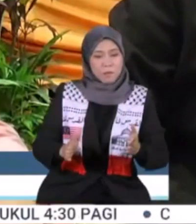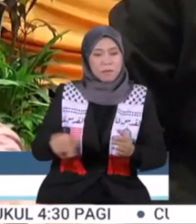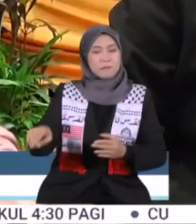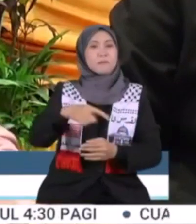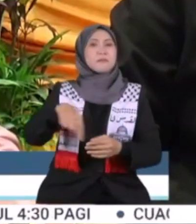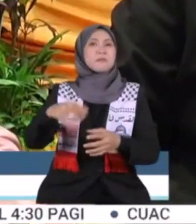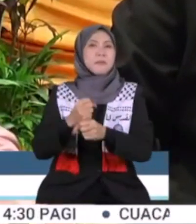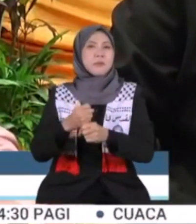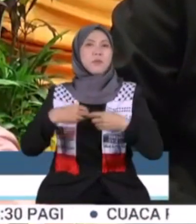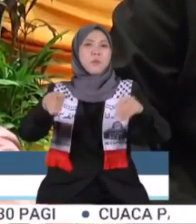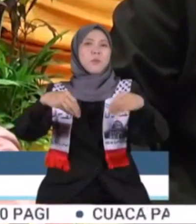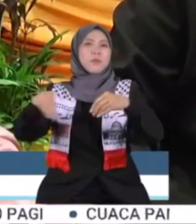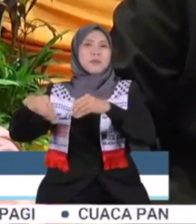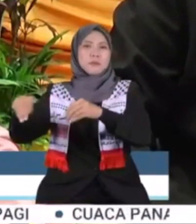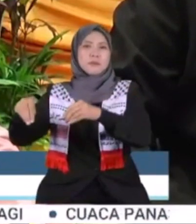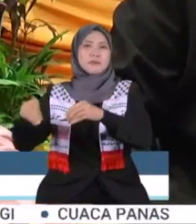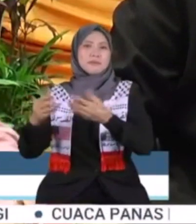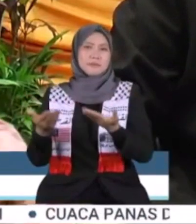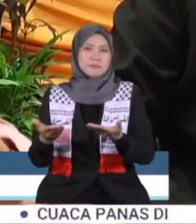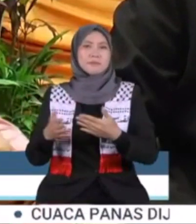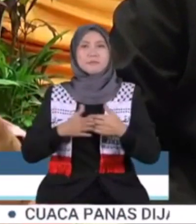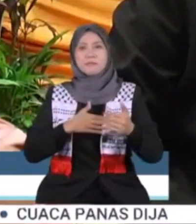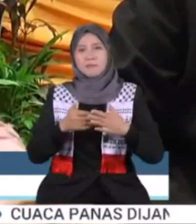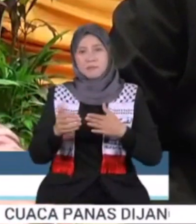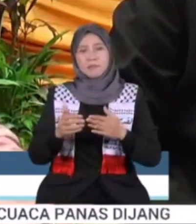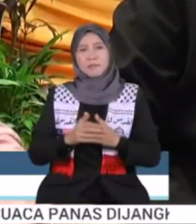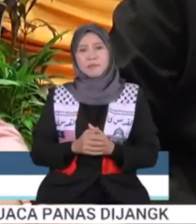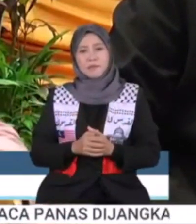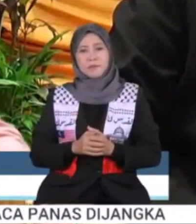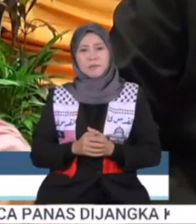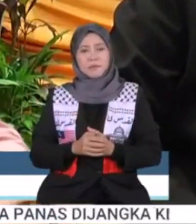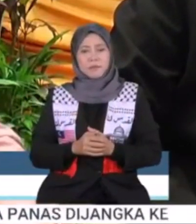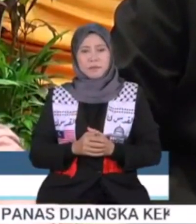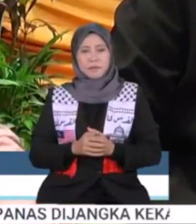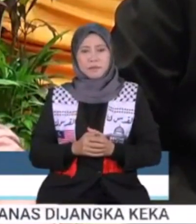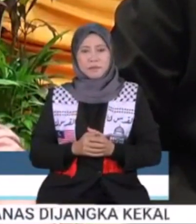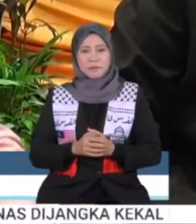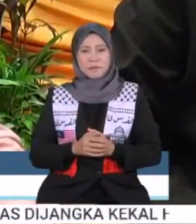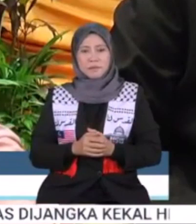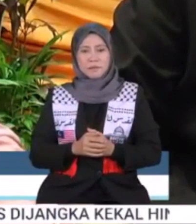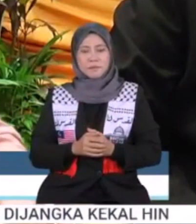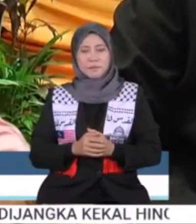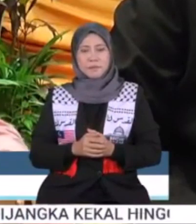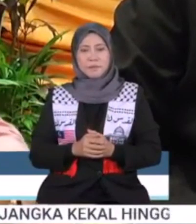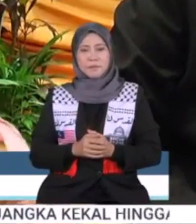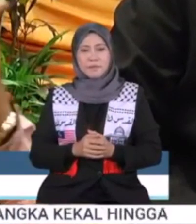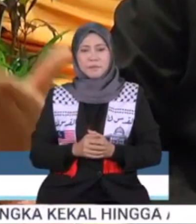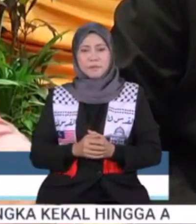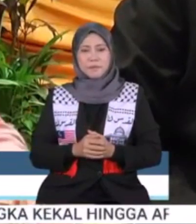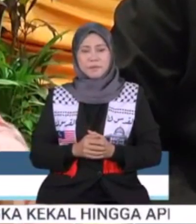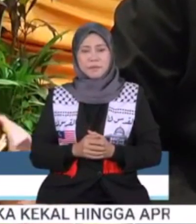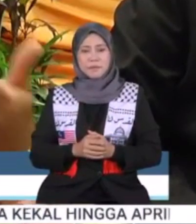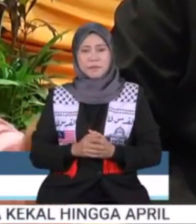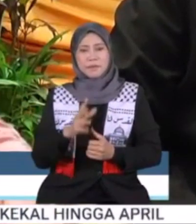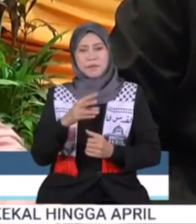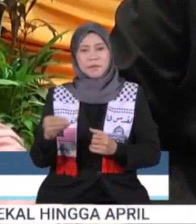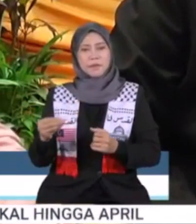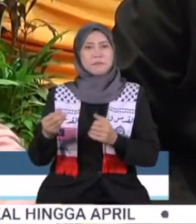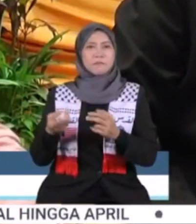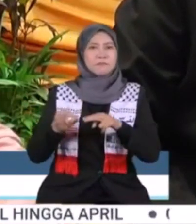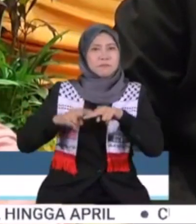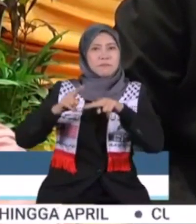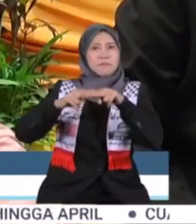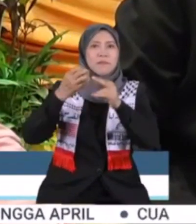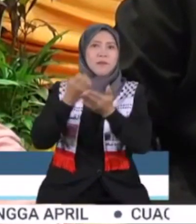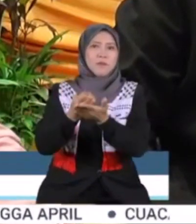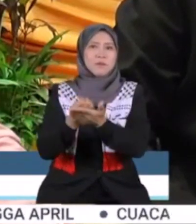di kesesakan-kesesakan itu. Ya, sebab ramai orang dan perasinya mereka berbelanja yang akhirnya meningkatkan ekonomi di